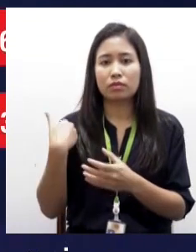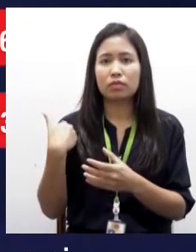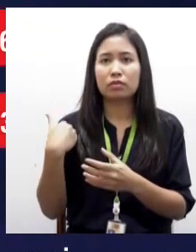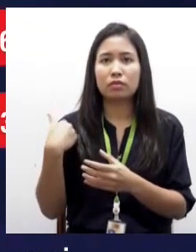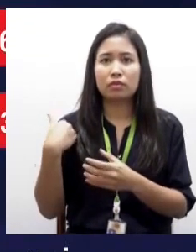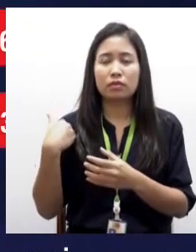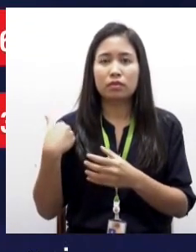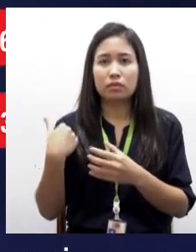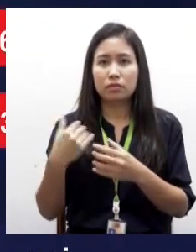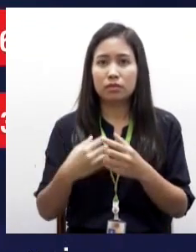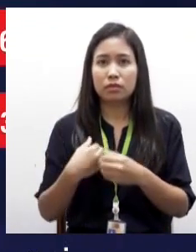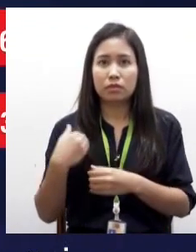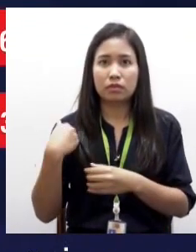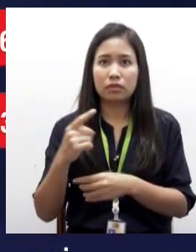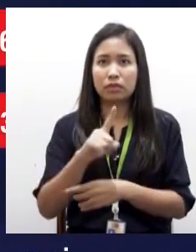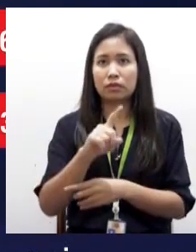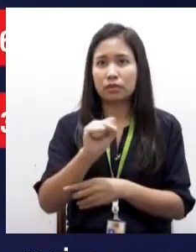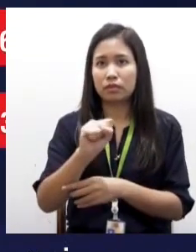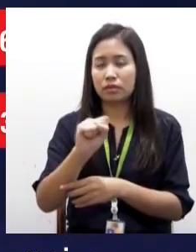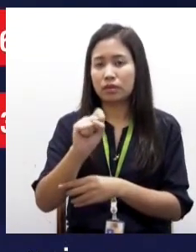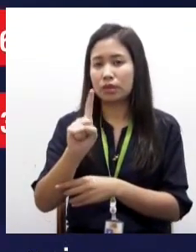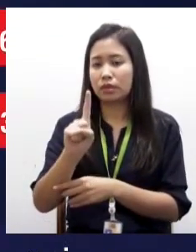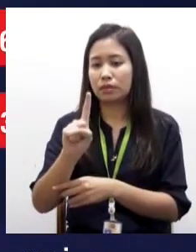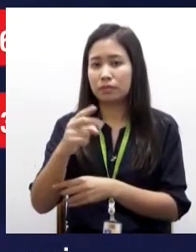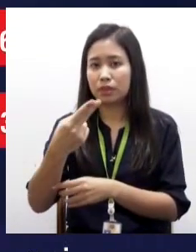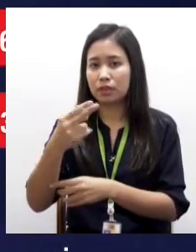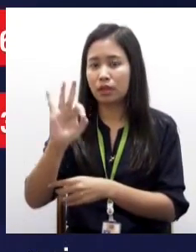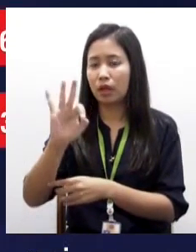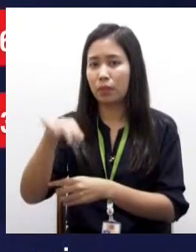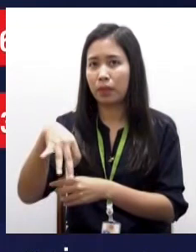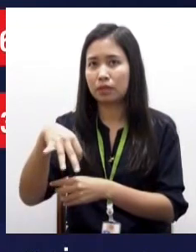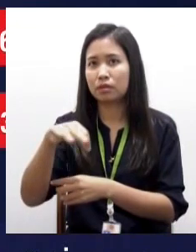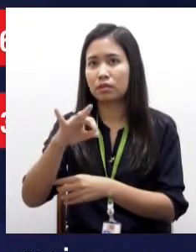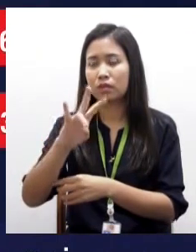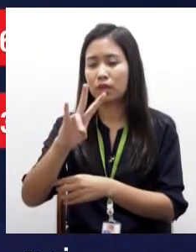เลขเด่นนะครับอ่าจำนวนผู้เสีย with119000730